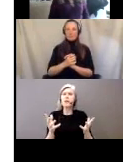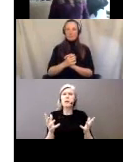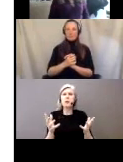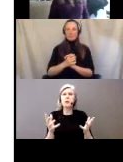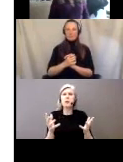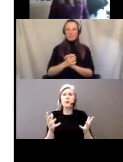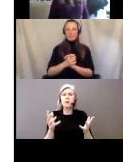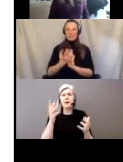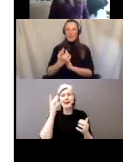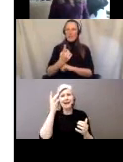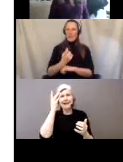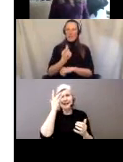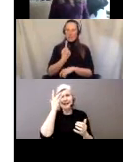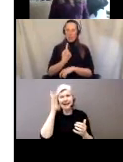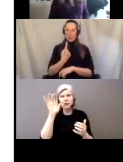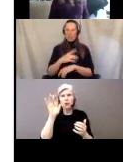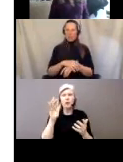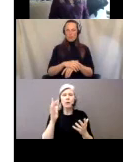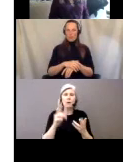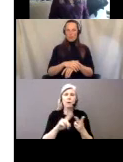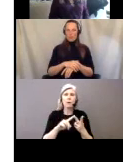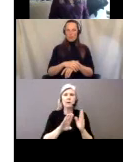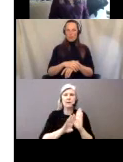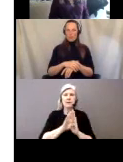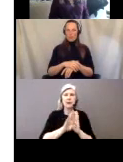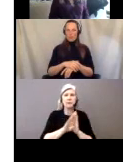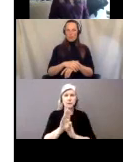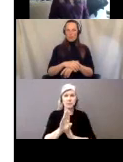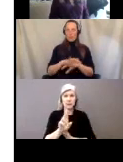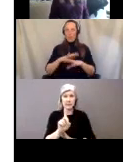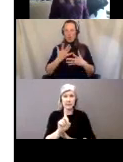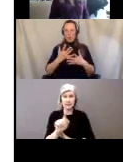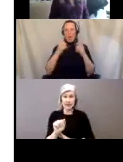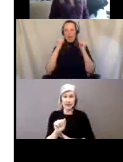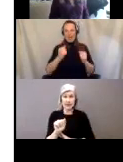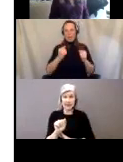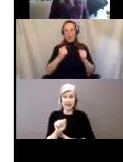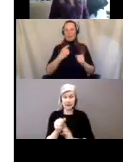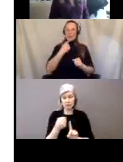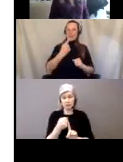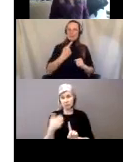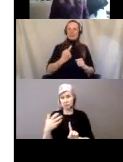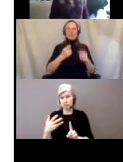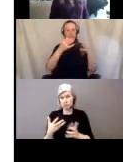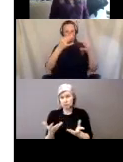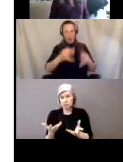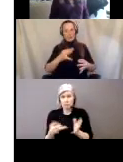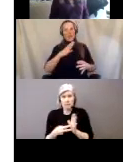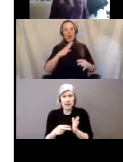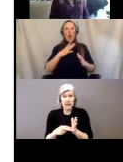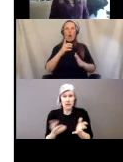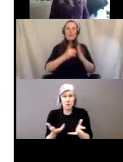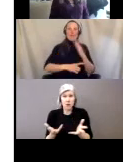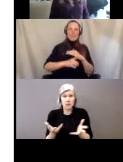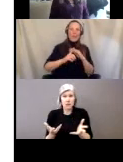comment pouvons-nous définir une déficience intellectuelle ou développementale? On a donné ici